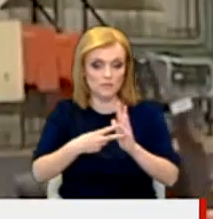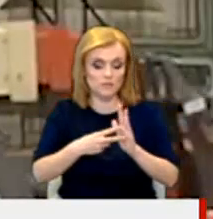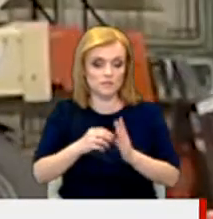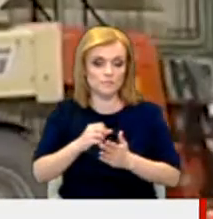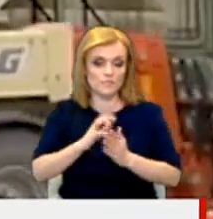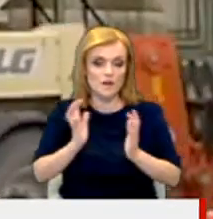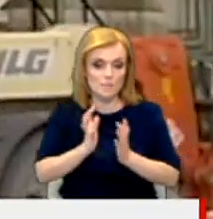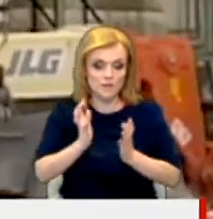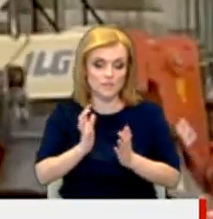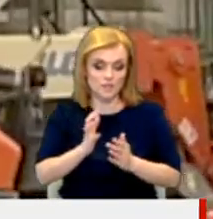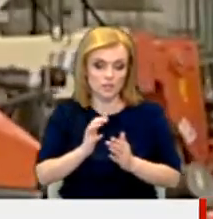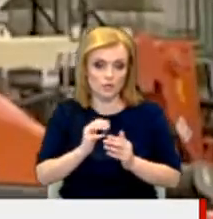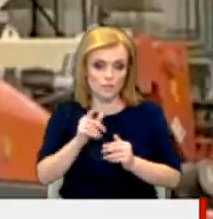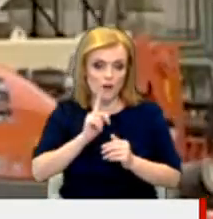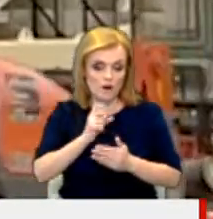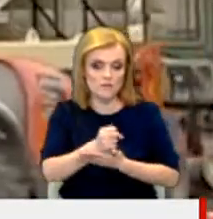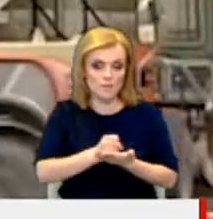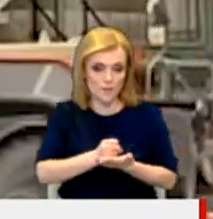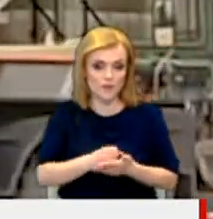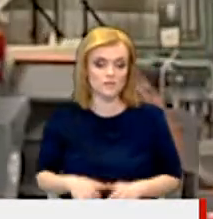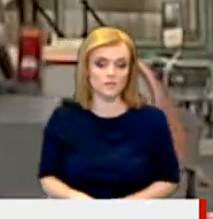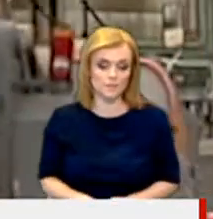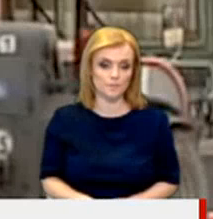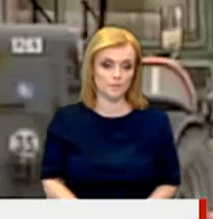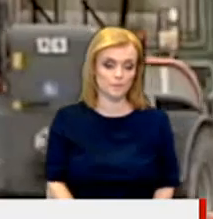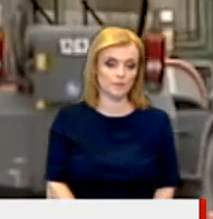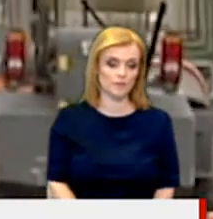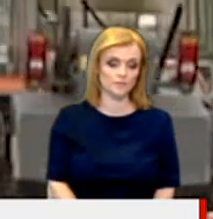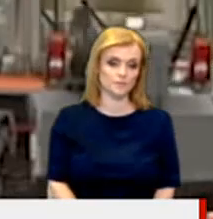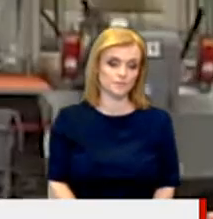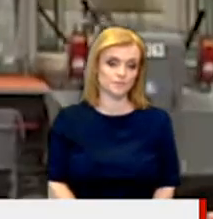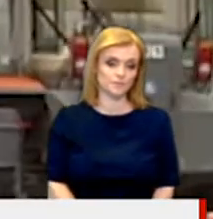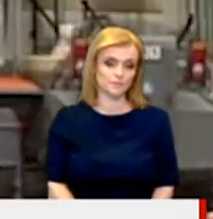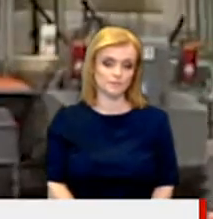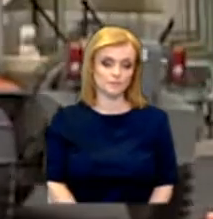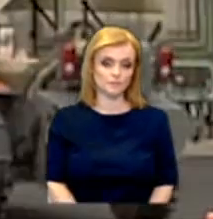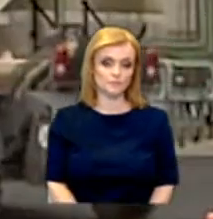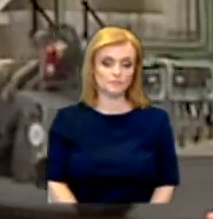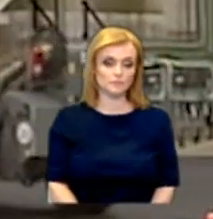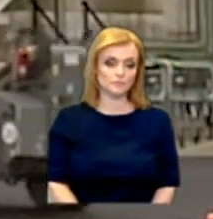gazoduct să fie livrate gaze din vest spre Basarabia, astfel spus în regim invers.